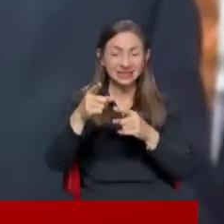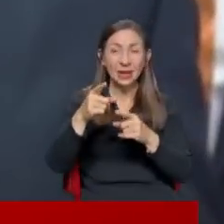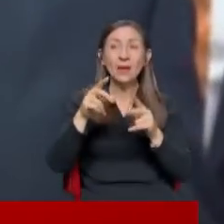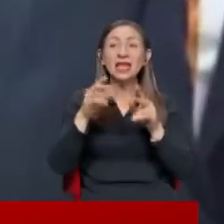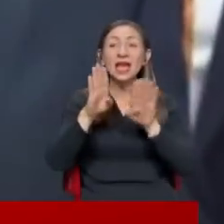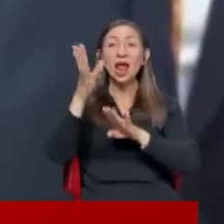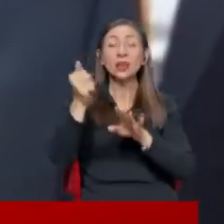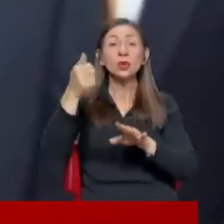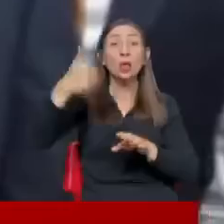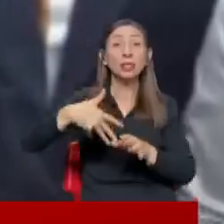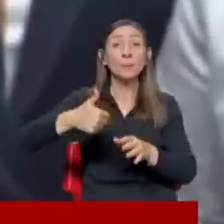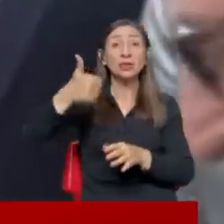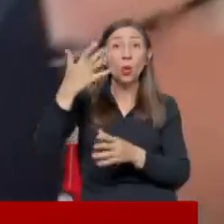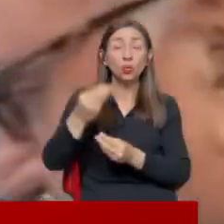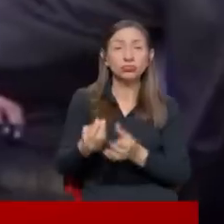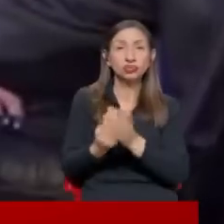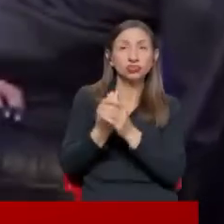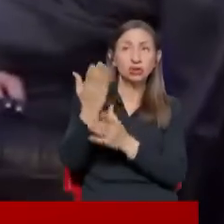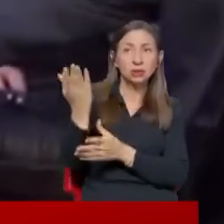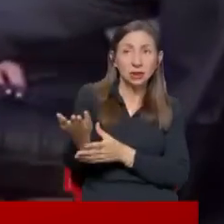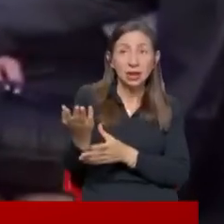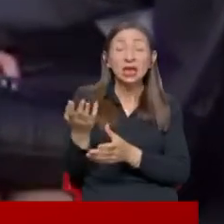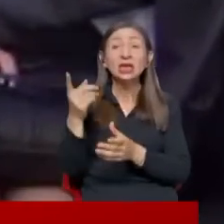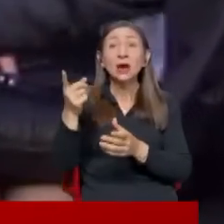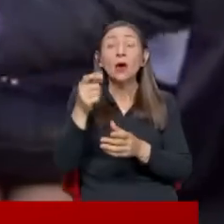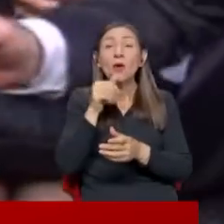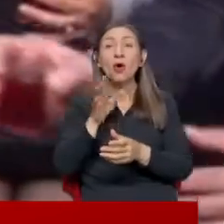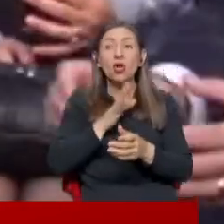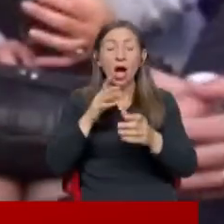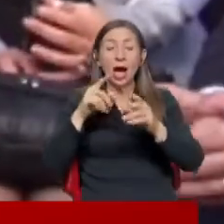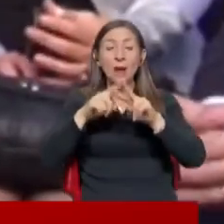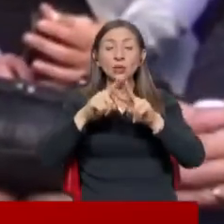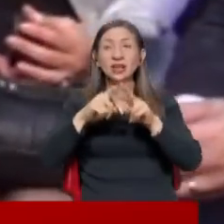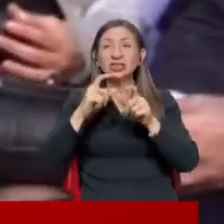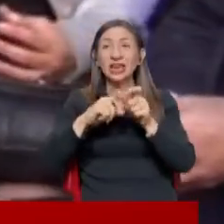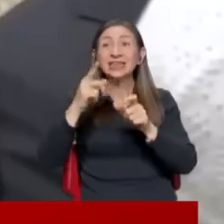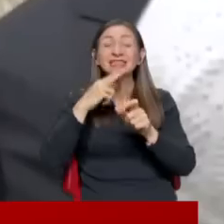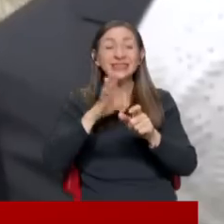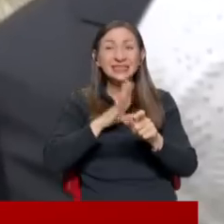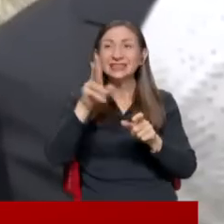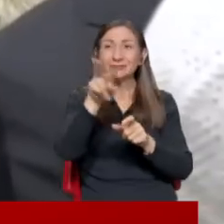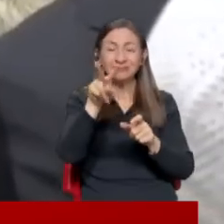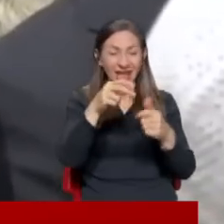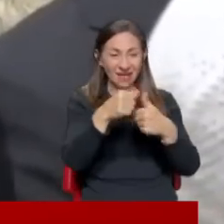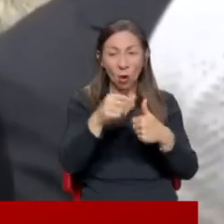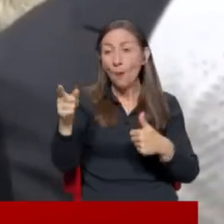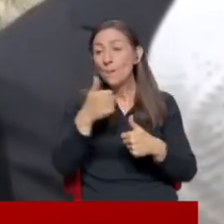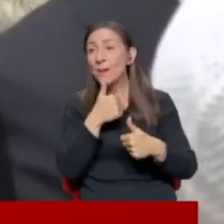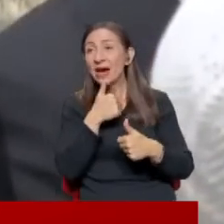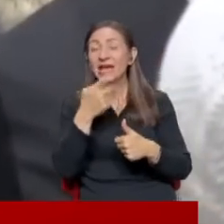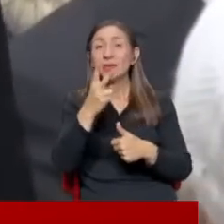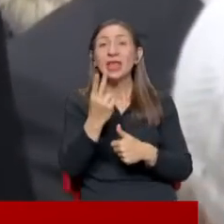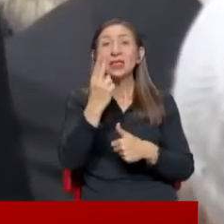ihaleyi alan şirketin yönetim kurulu başkanı olduğu ortaya çıktı. Çeker'in oğlu Abdullah Çeker'le Yazıcı'nın kızı Esra Yazıcı 2007